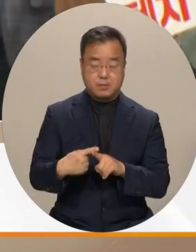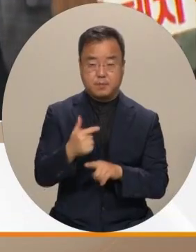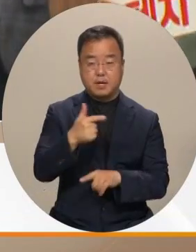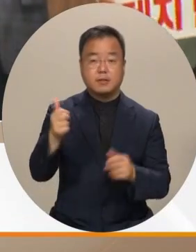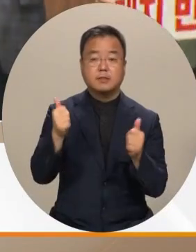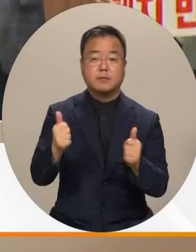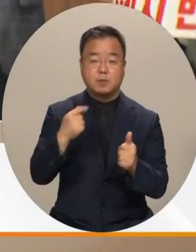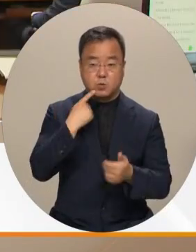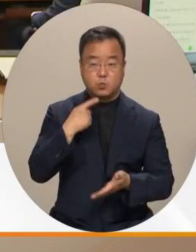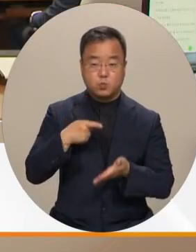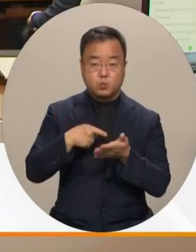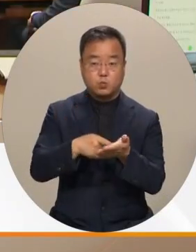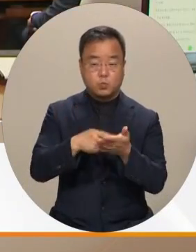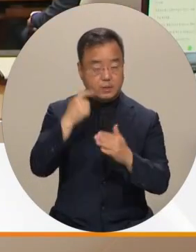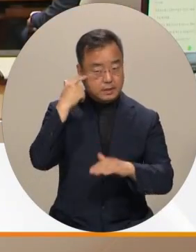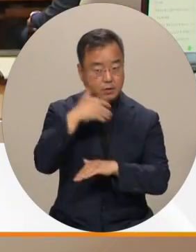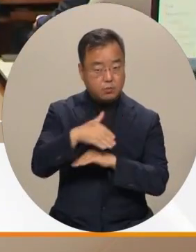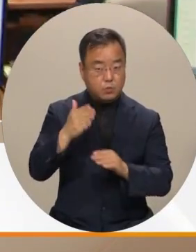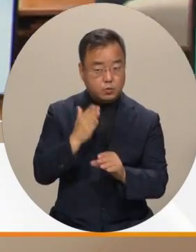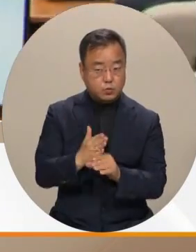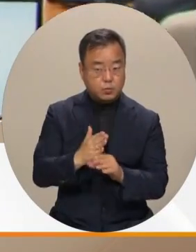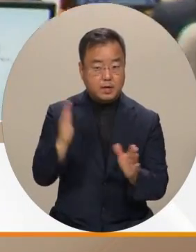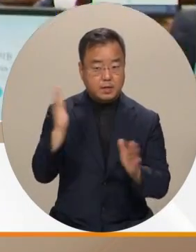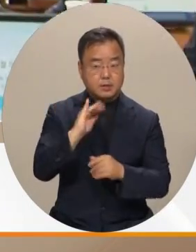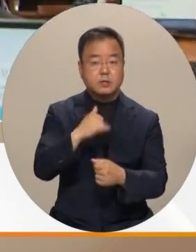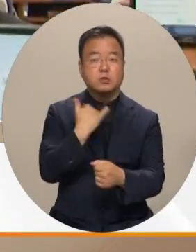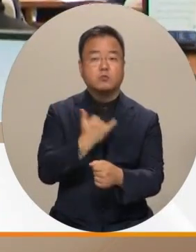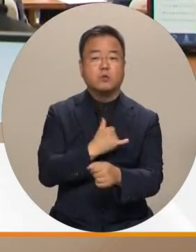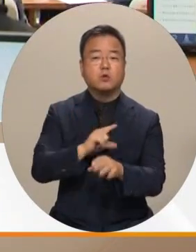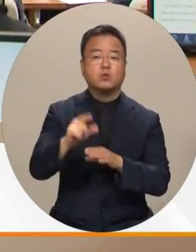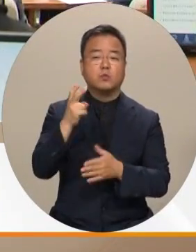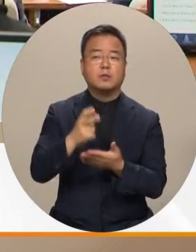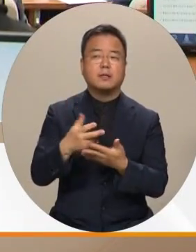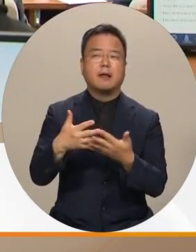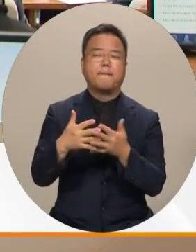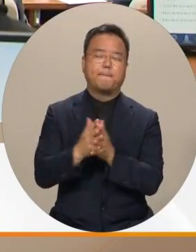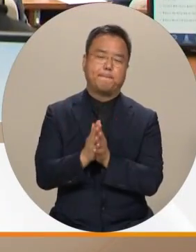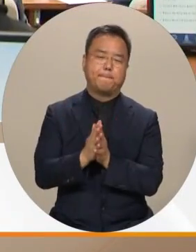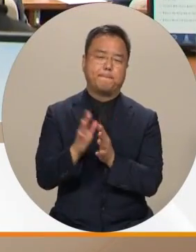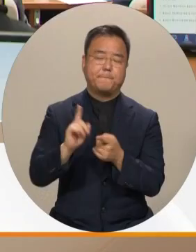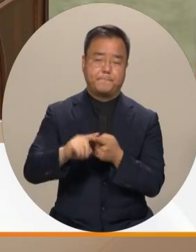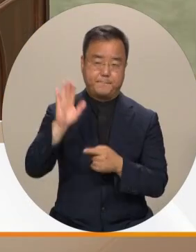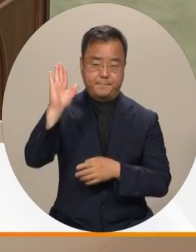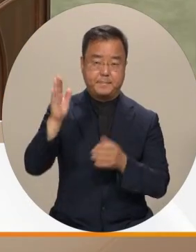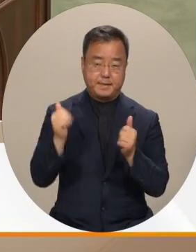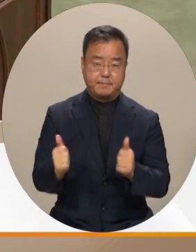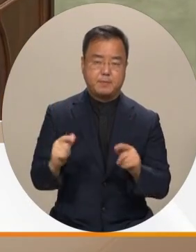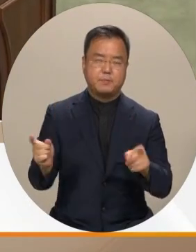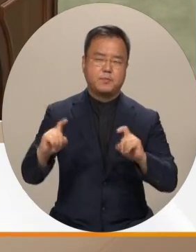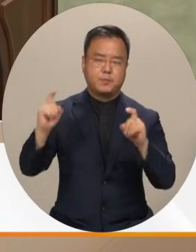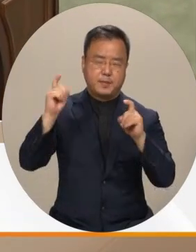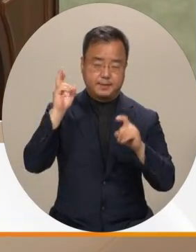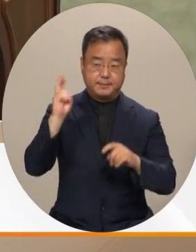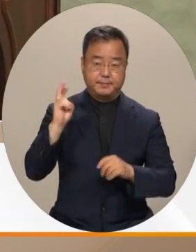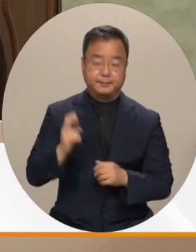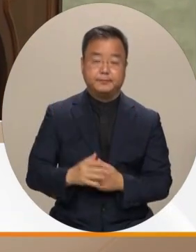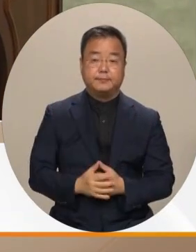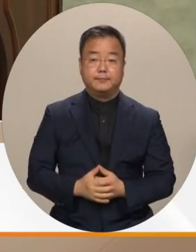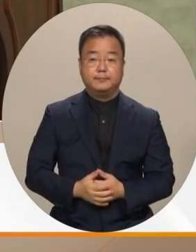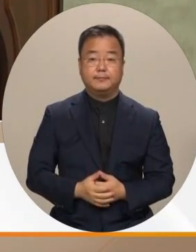번에 제소할 뜻을 밝힌만큼 학생인권 조의 폐지 여부는 앞으로 법정에서 다투게 될 것으로